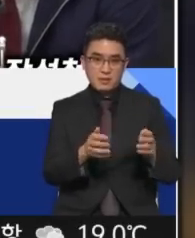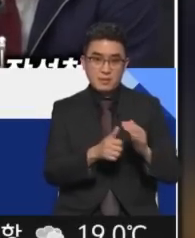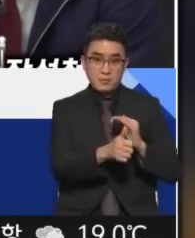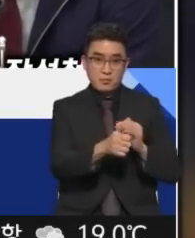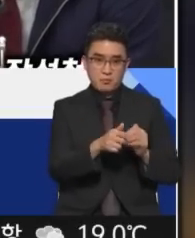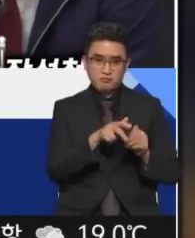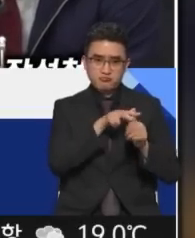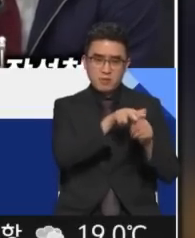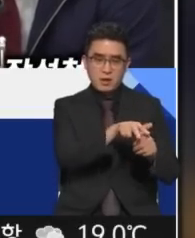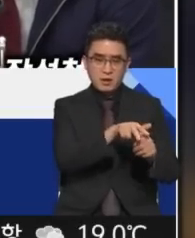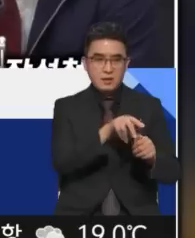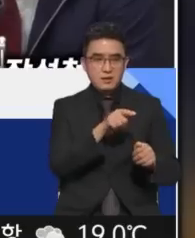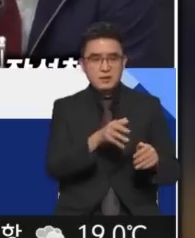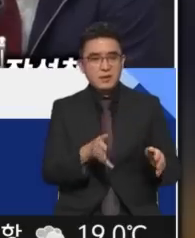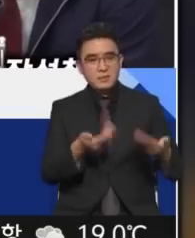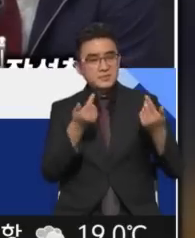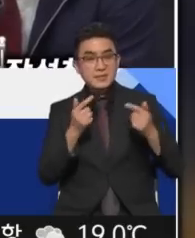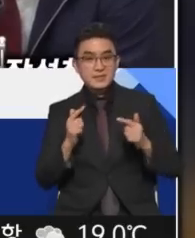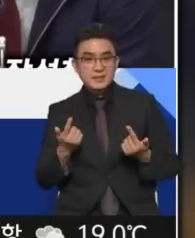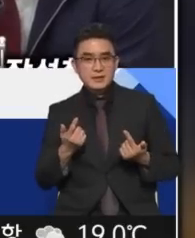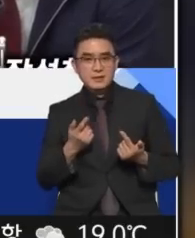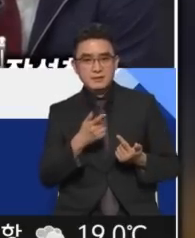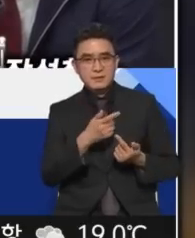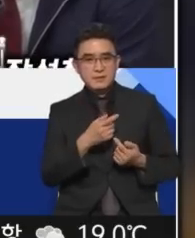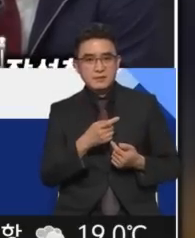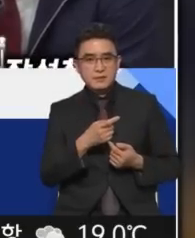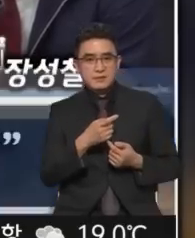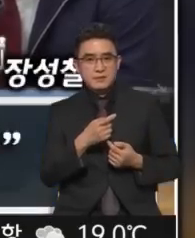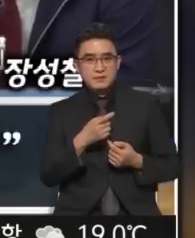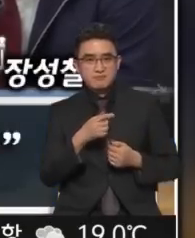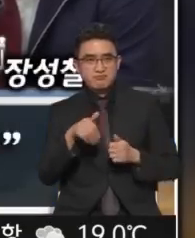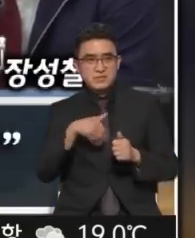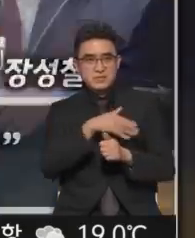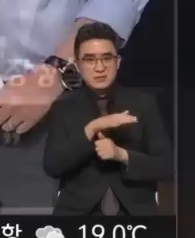좋겠고 묘 분위기가 하여튼 묘해졌어요.